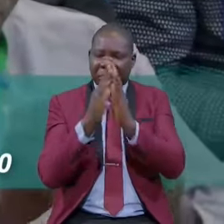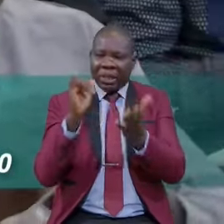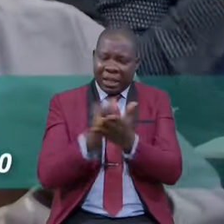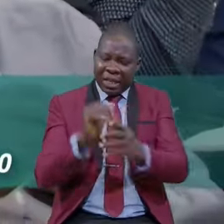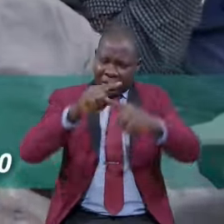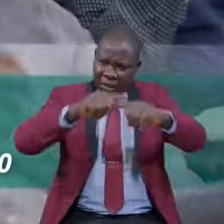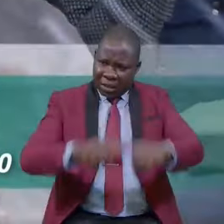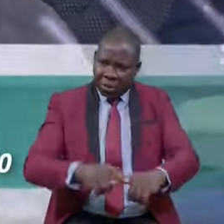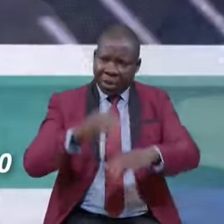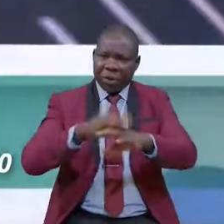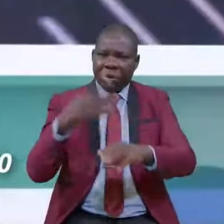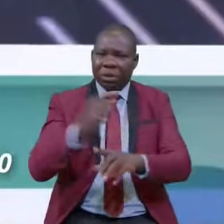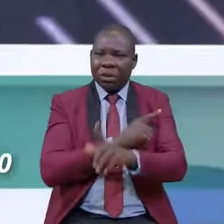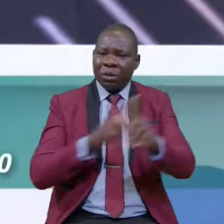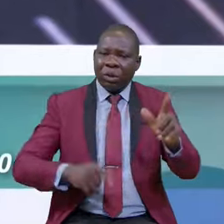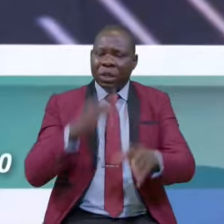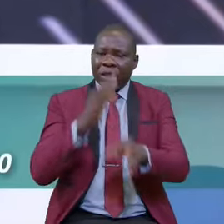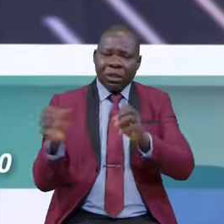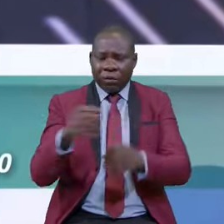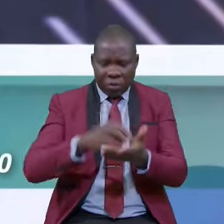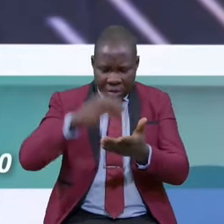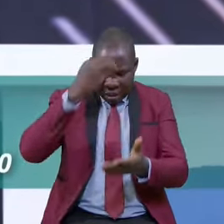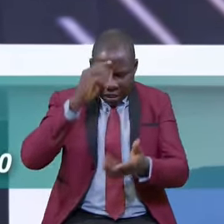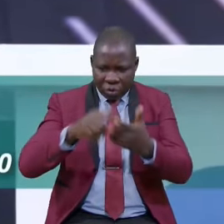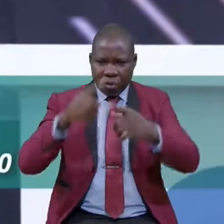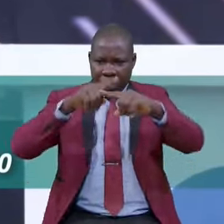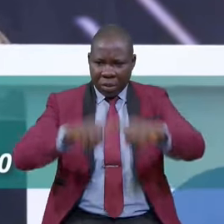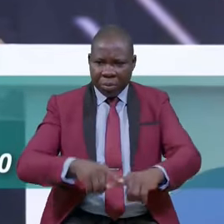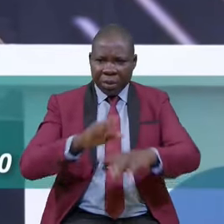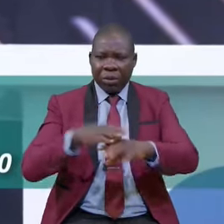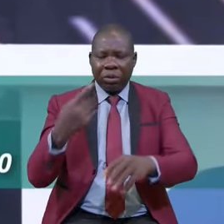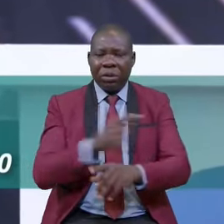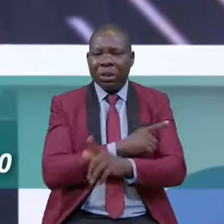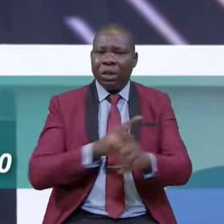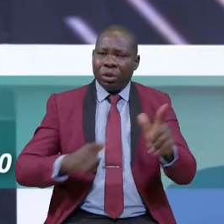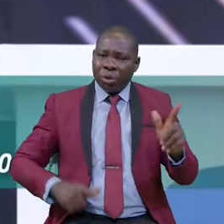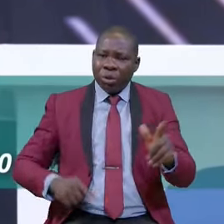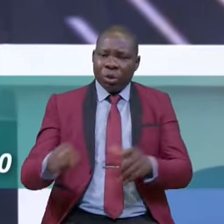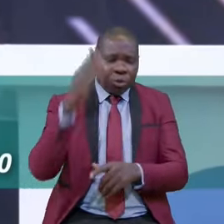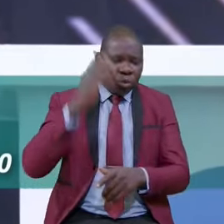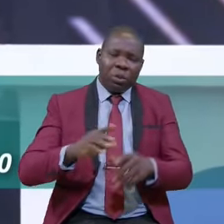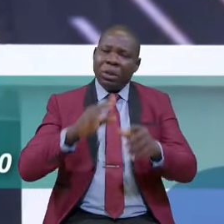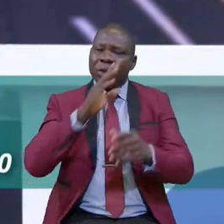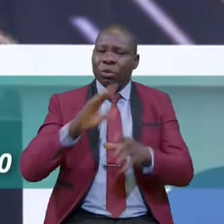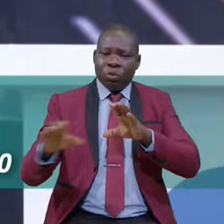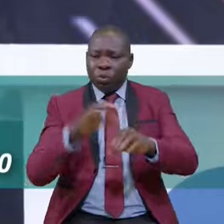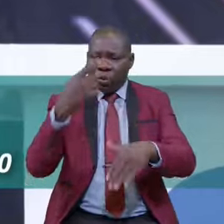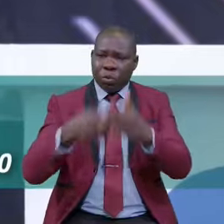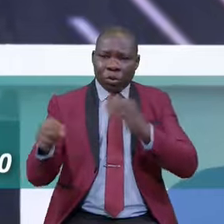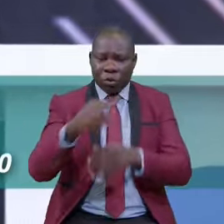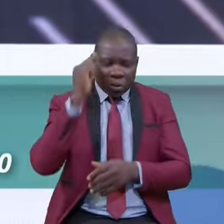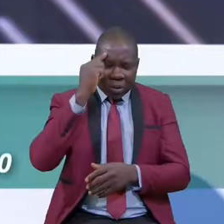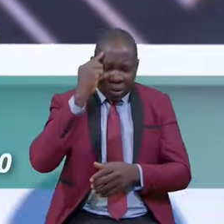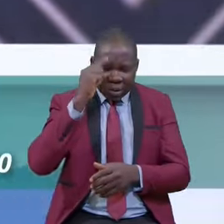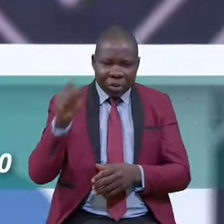peux faire beaucoup de choses que tu n'as jamais pensé faire. Tu peux atteindre des lieux que tu n'as jamais pensé